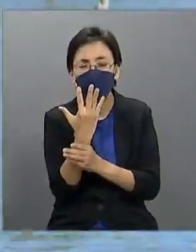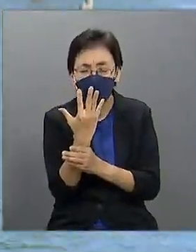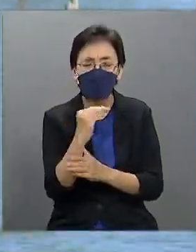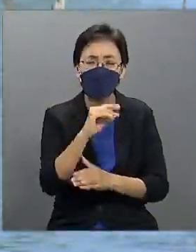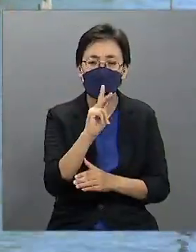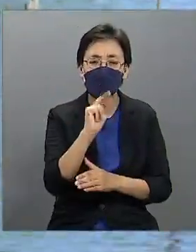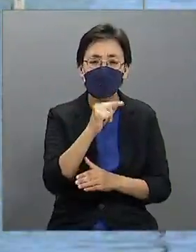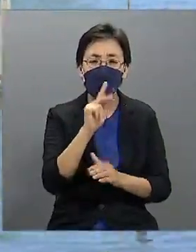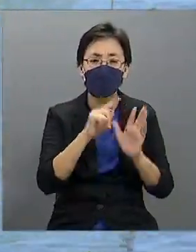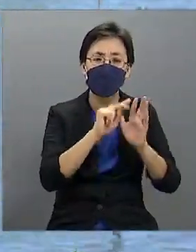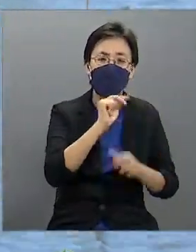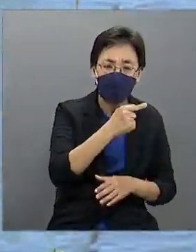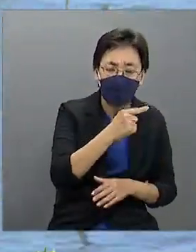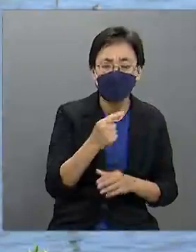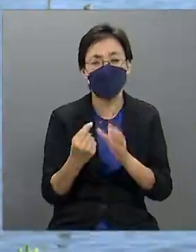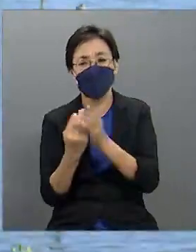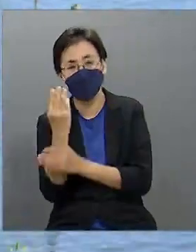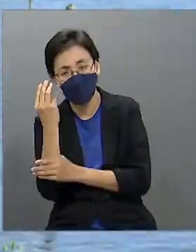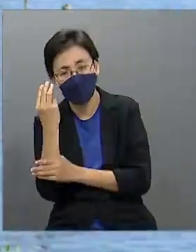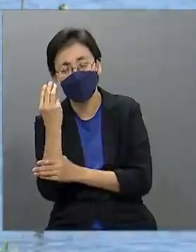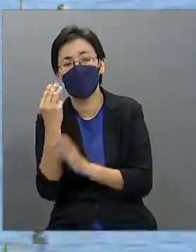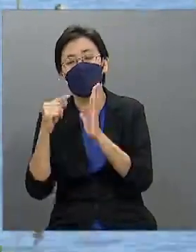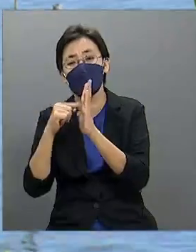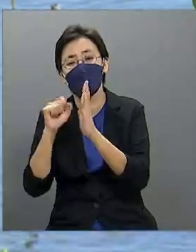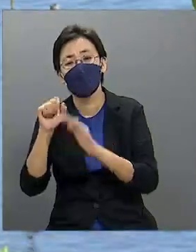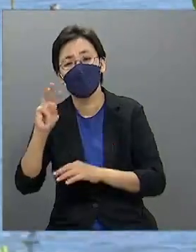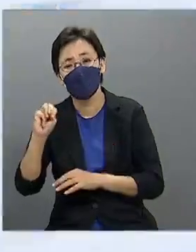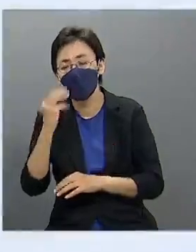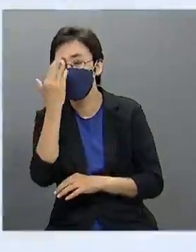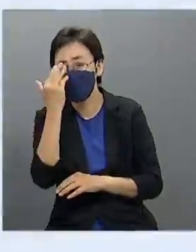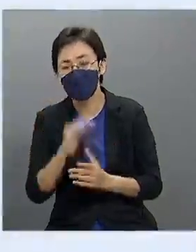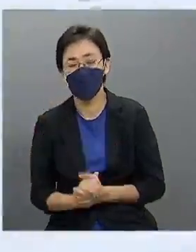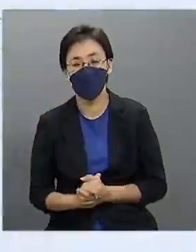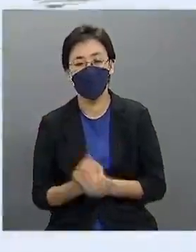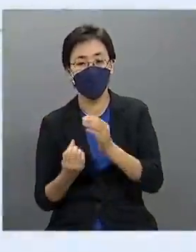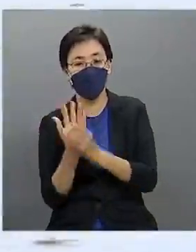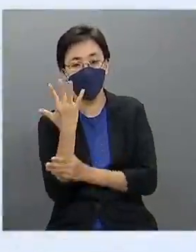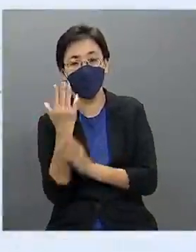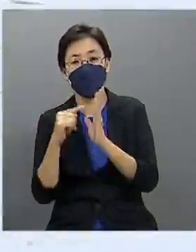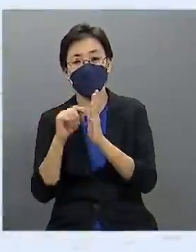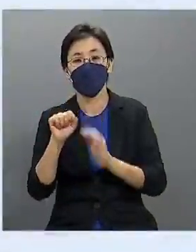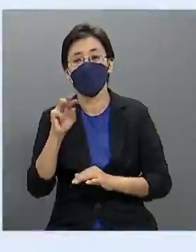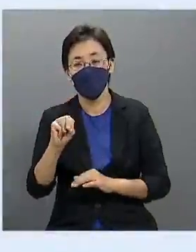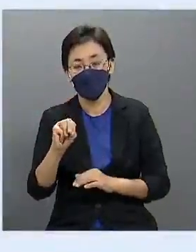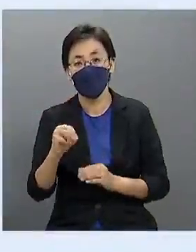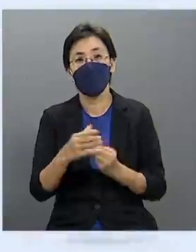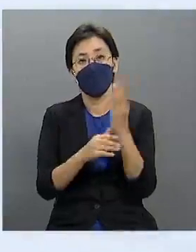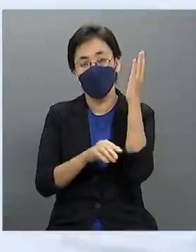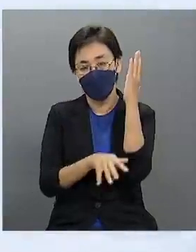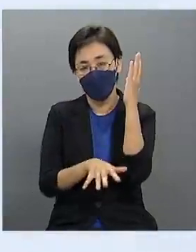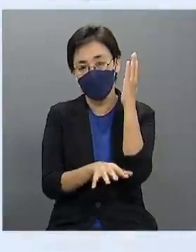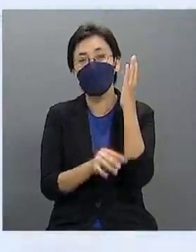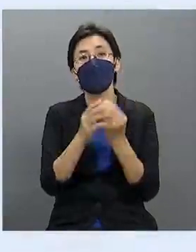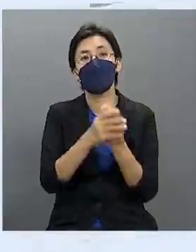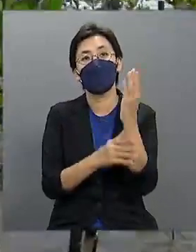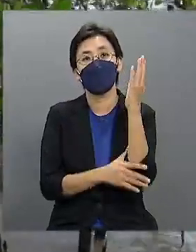็คุณลักษณะทโดเด่นของต้นสแม้ต้สแ้จะมีลอากาศใหใหใจเปนหนอ ค่